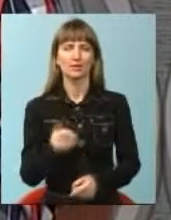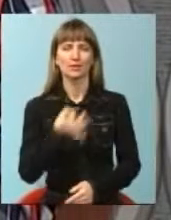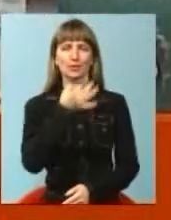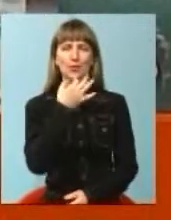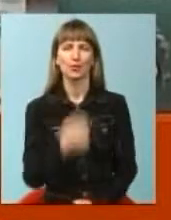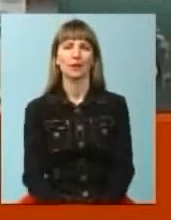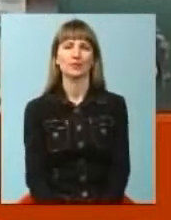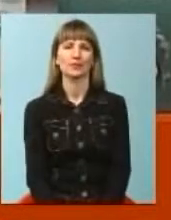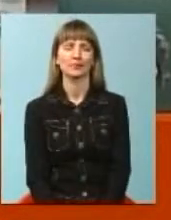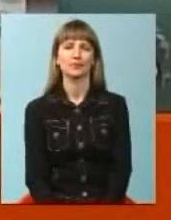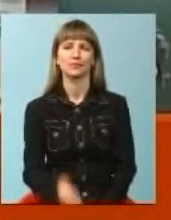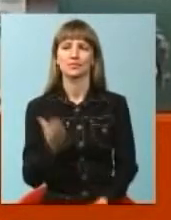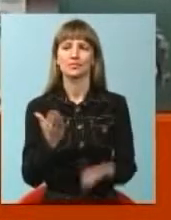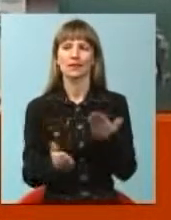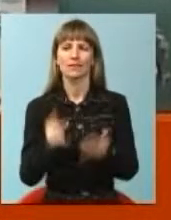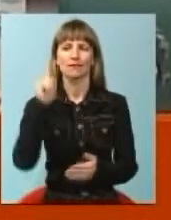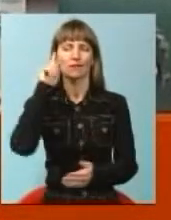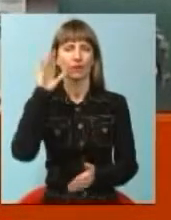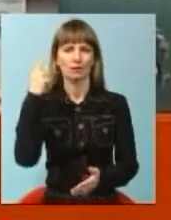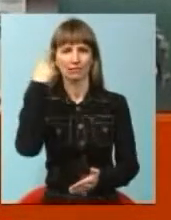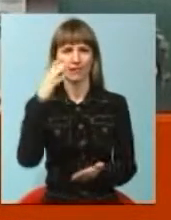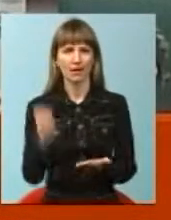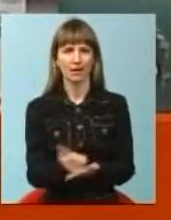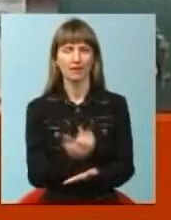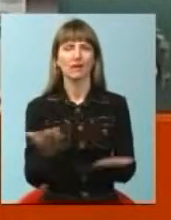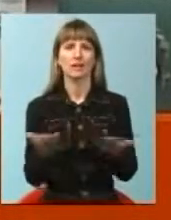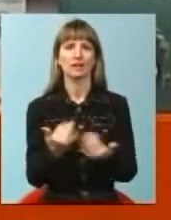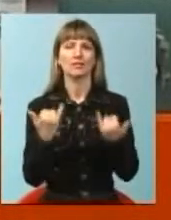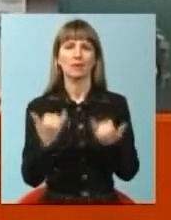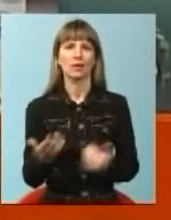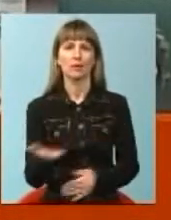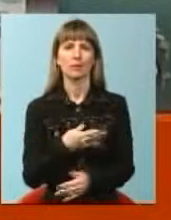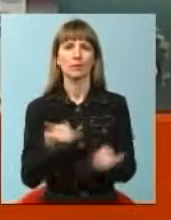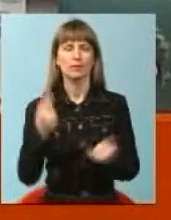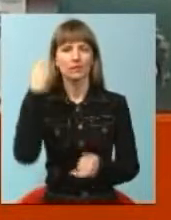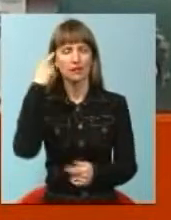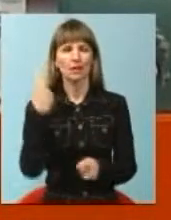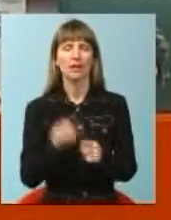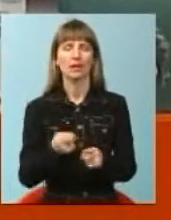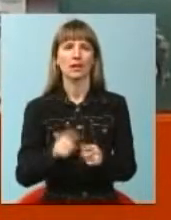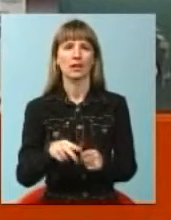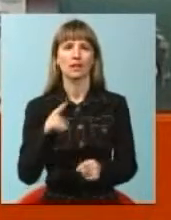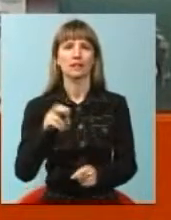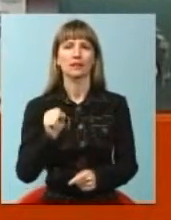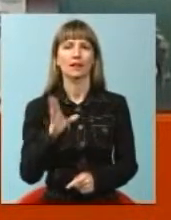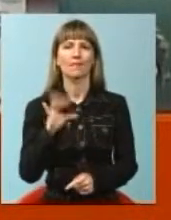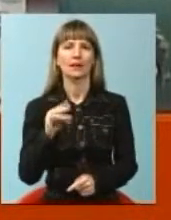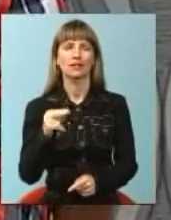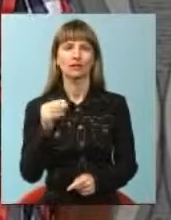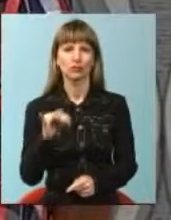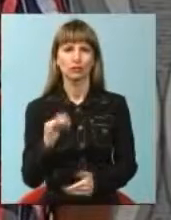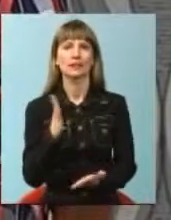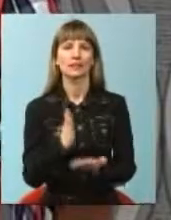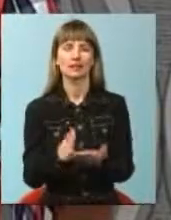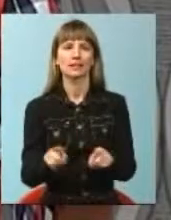сподобались? Мабуть, найвідоміший винахідник, якого сьогодні ми знаємо, це Леонардо да Вінчі. Є